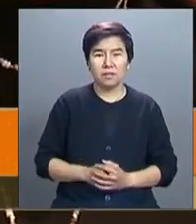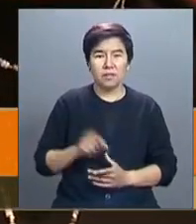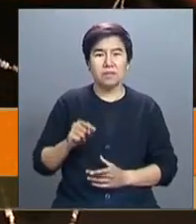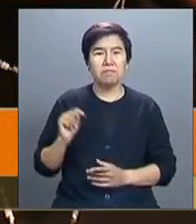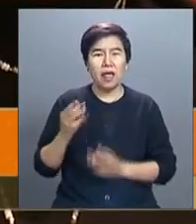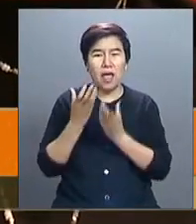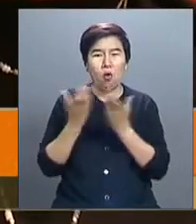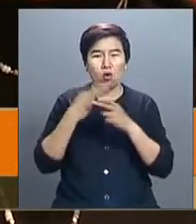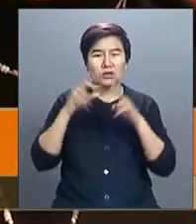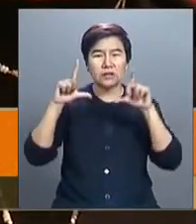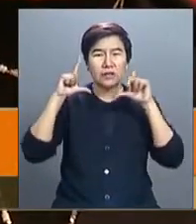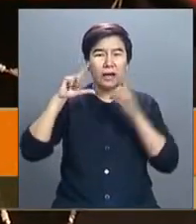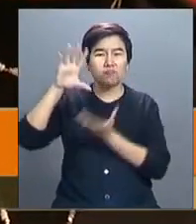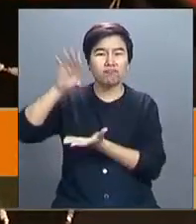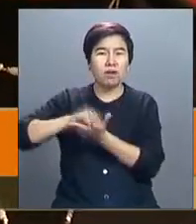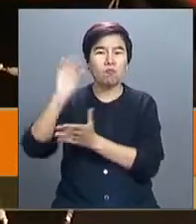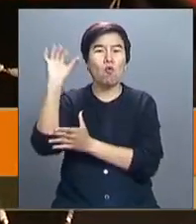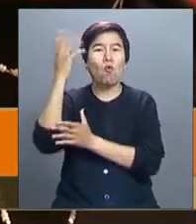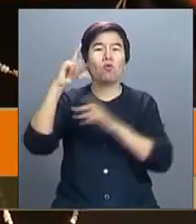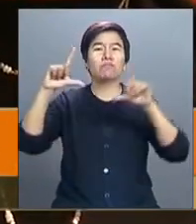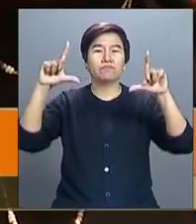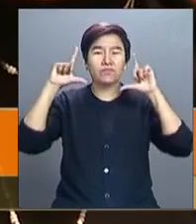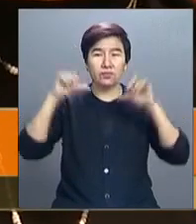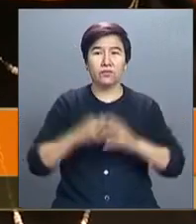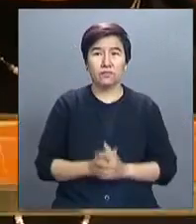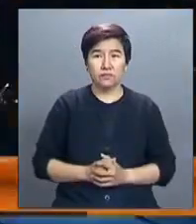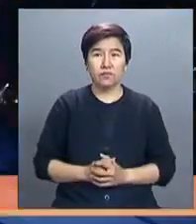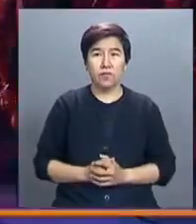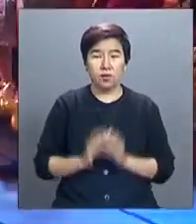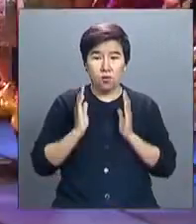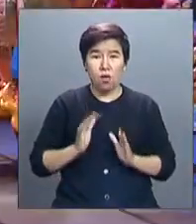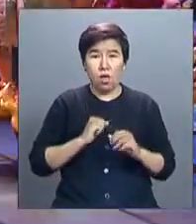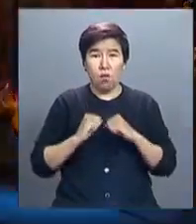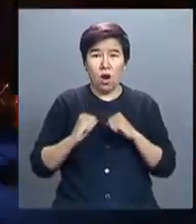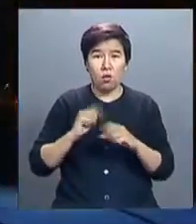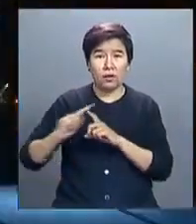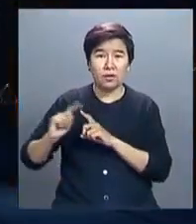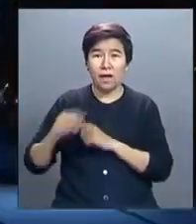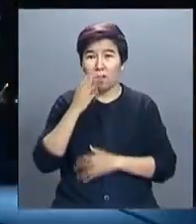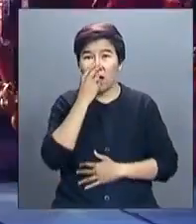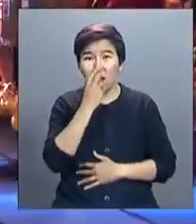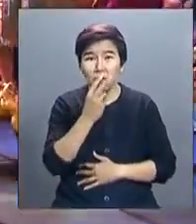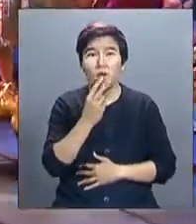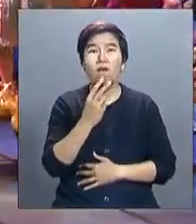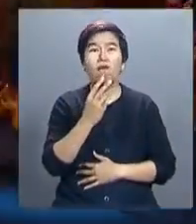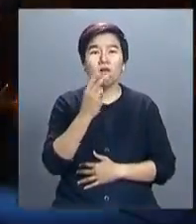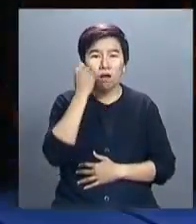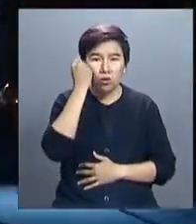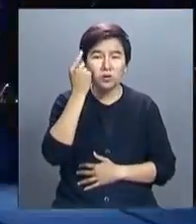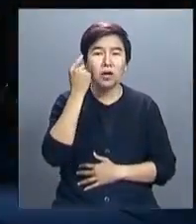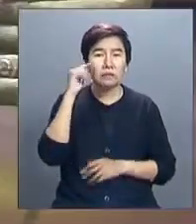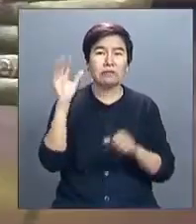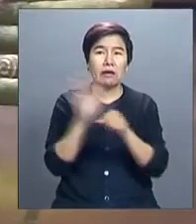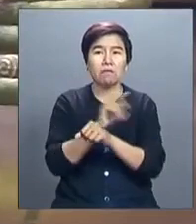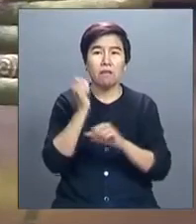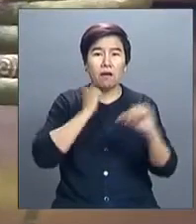ที่มันคิดว่าการที่ประกาศออกมาอย่างเงี้ยทำให้คนรุ่นใหม่เนี่ยรู้ถึงมันมากขึ้นแล้วก็การ